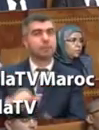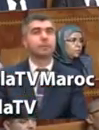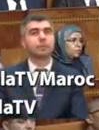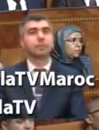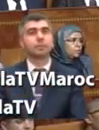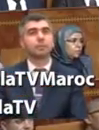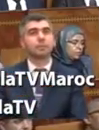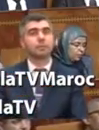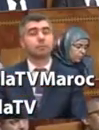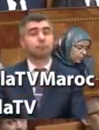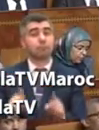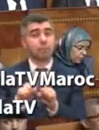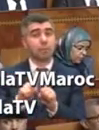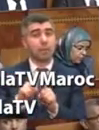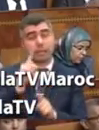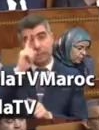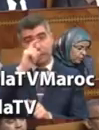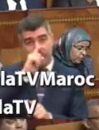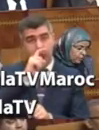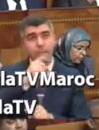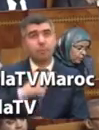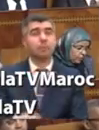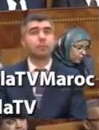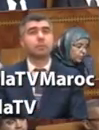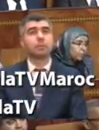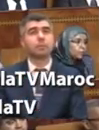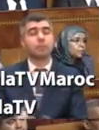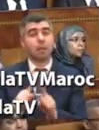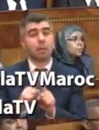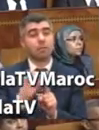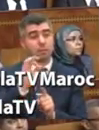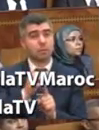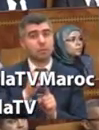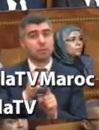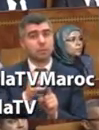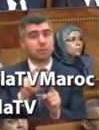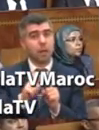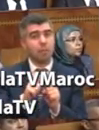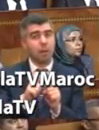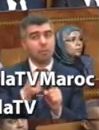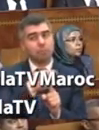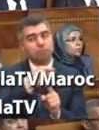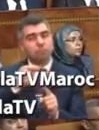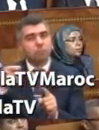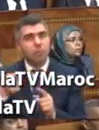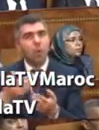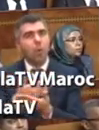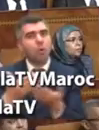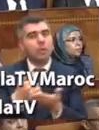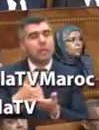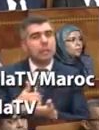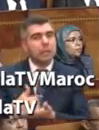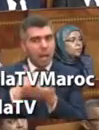إلا ما كانش بقى قادة على هذا القطيع نحتفظوا به في المناطق المصدرة، ونربطوا الدعم ديال